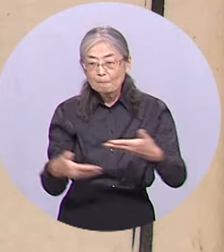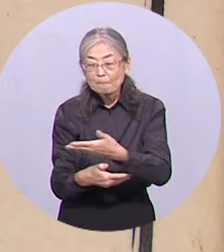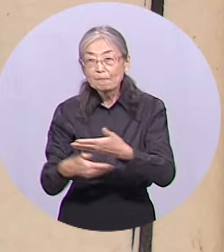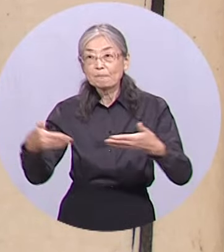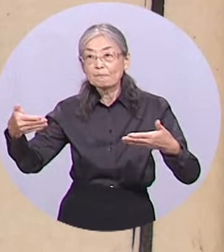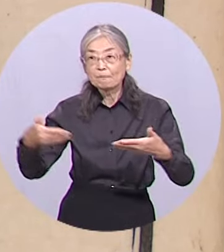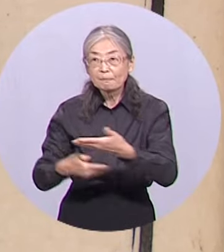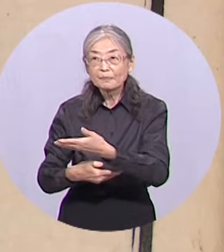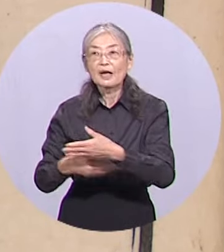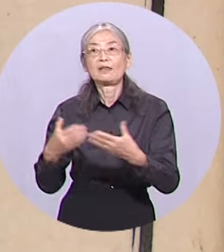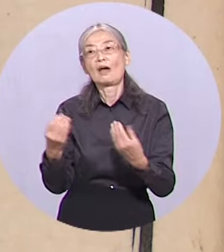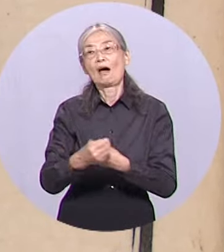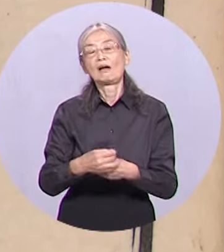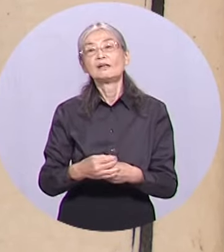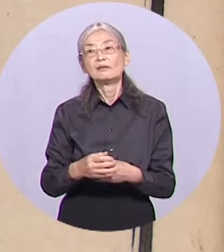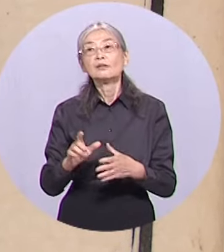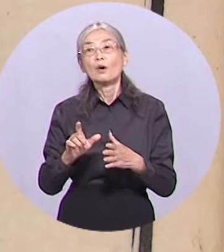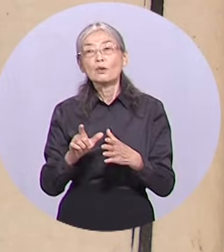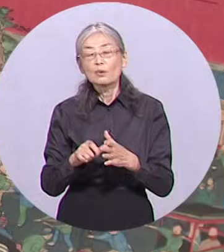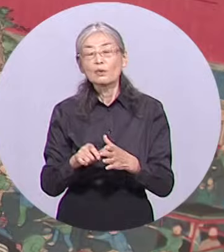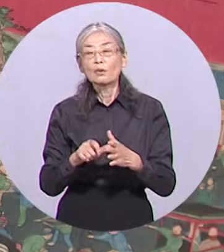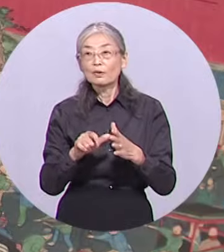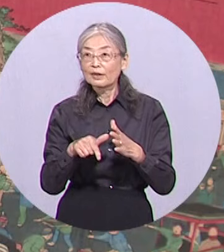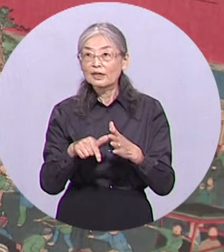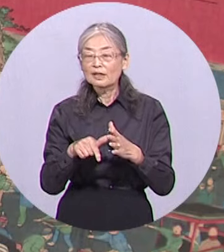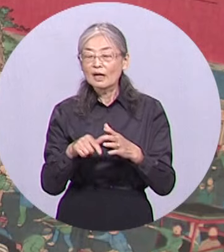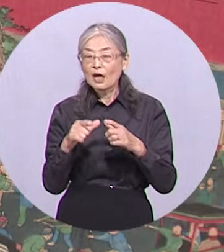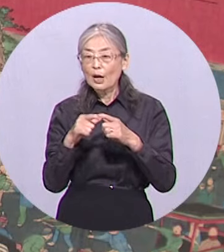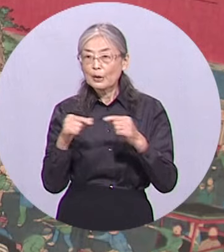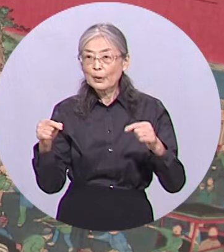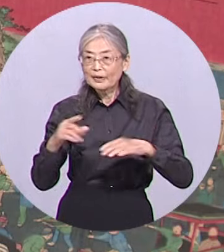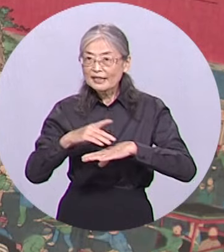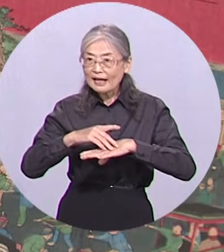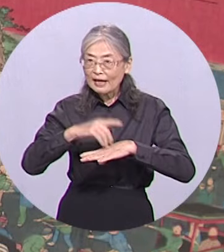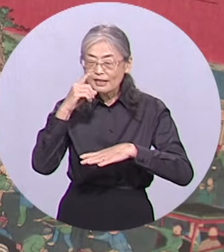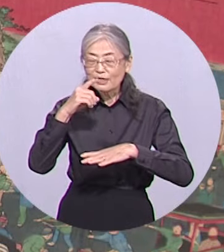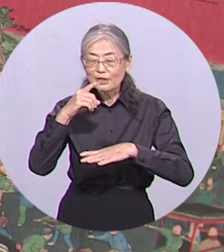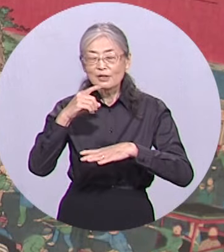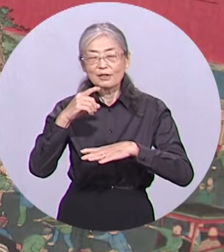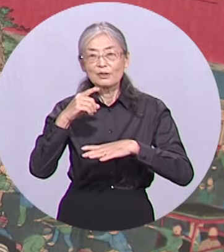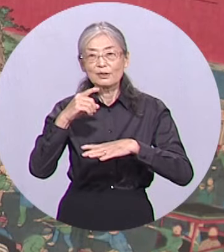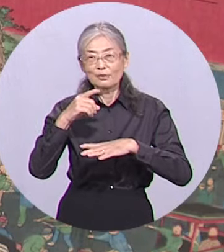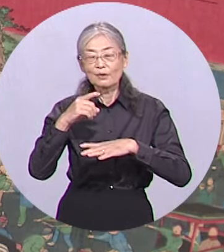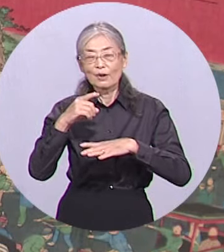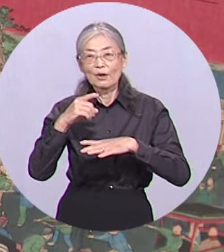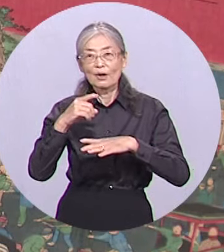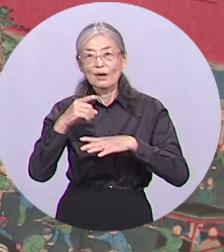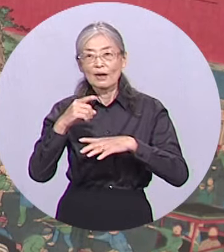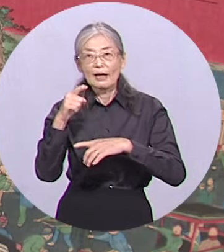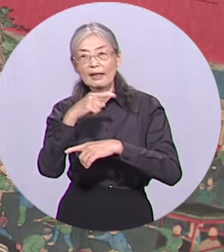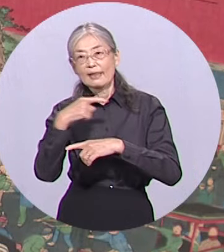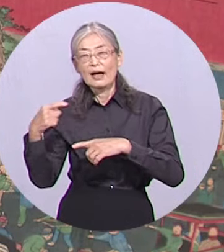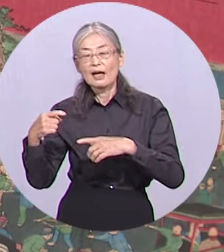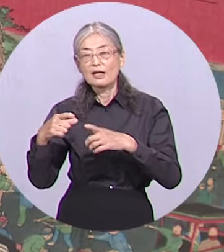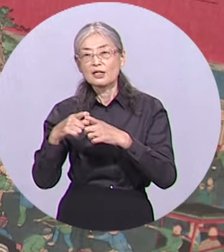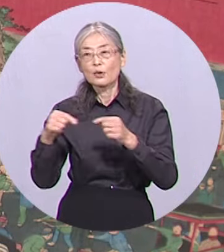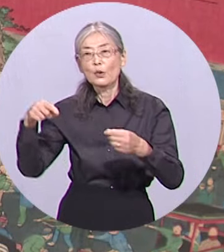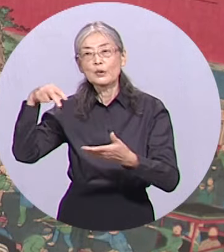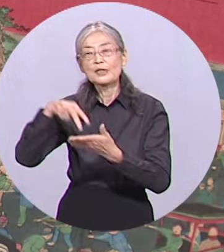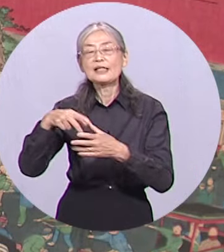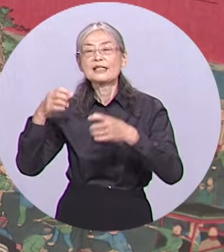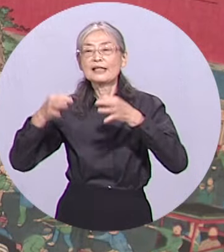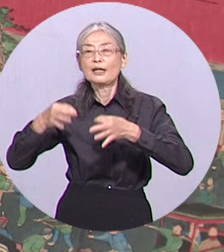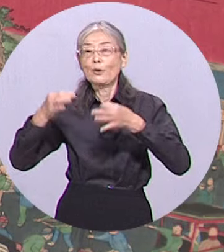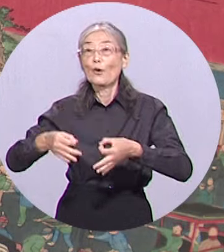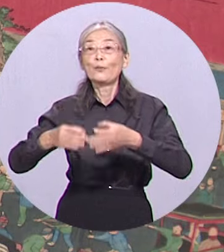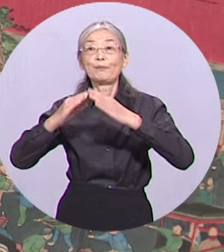としました。でその過程で日本で最初の近代的な銀行、第一国立銀行が設立され